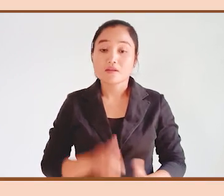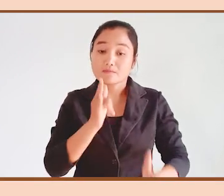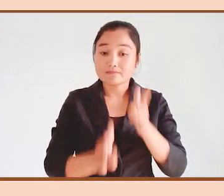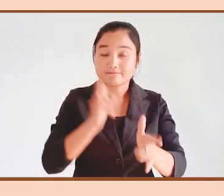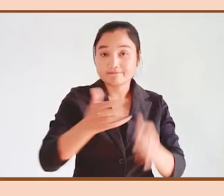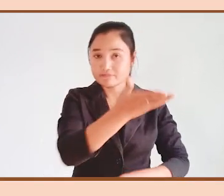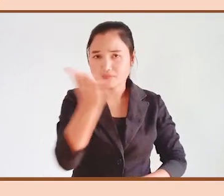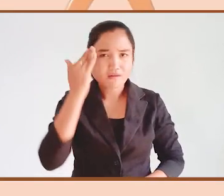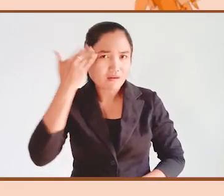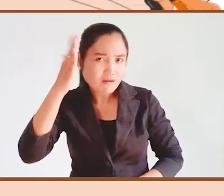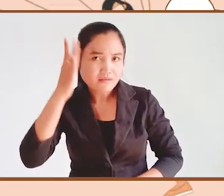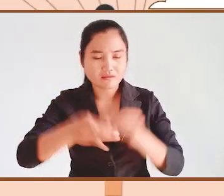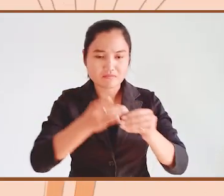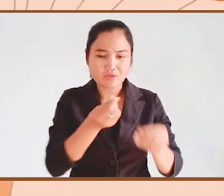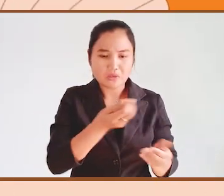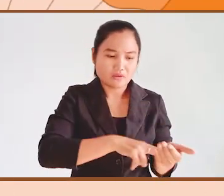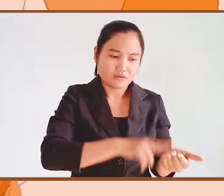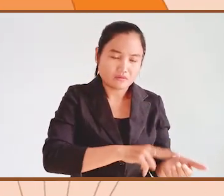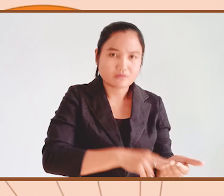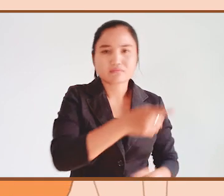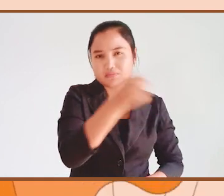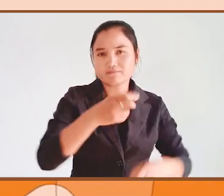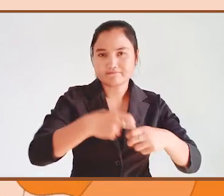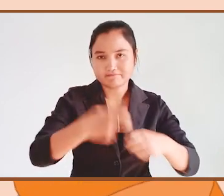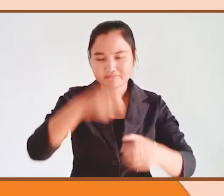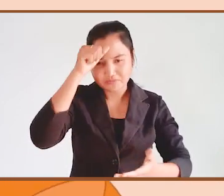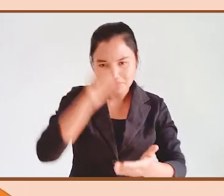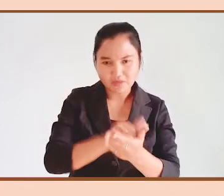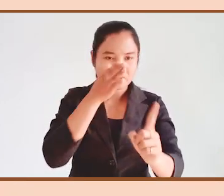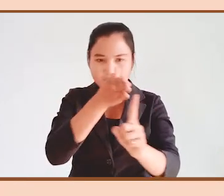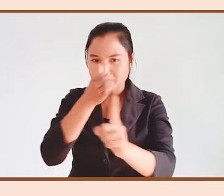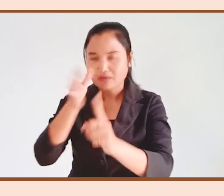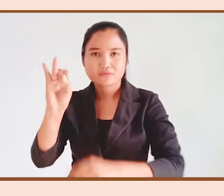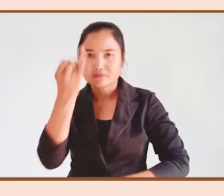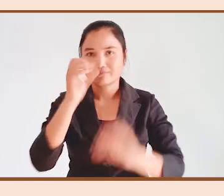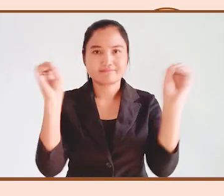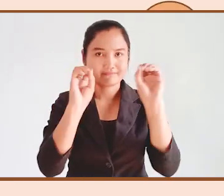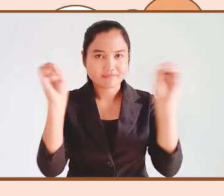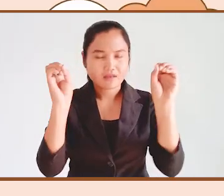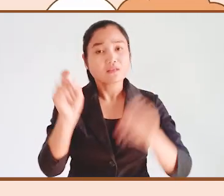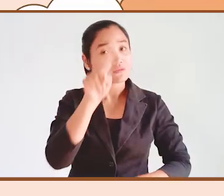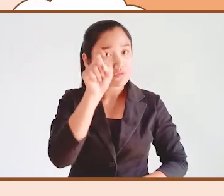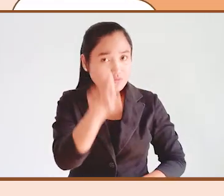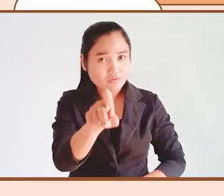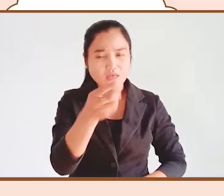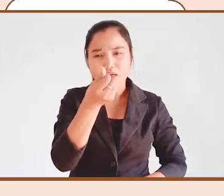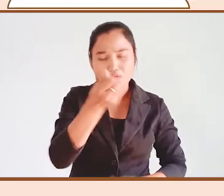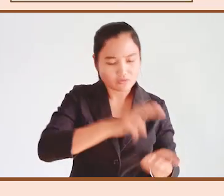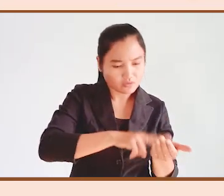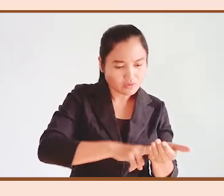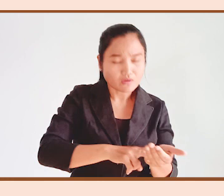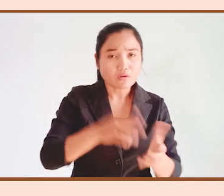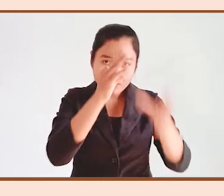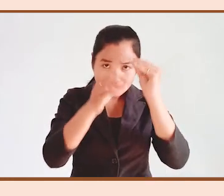បើសិនជាអ្នកខ្វះខាតចំណេះដឹងផ្នែកហិរញ្ញវត្ថុអ្នកអាចនឹងពិបាកក្នុងការសម្រេចគោលដៅនោះដូច្នេះតើចំណេះដឹងផ្នែកហិរញ្ញវត្ថុគឺជា